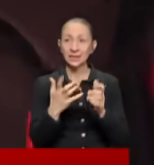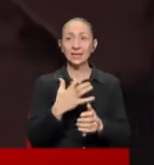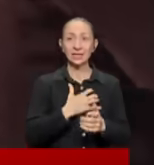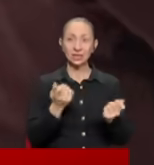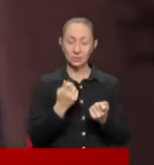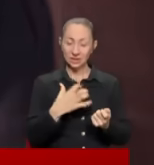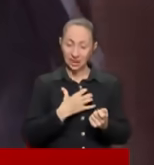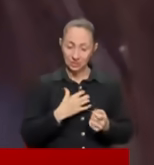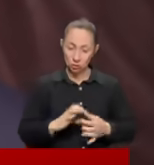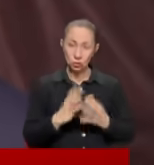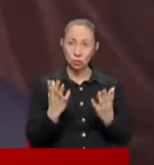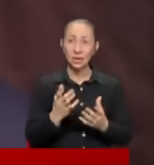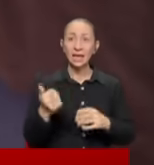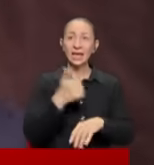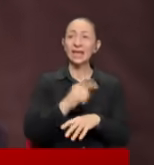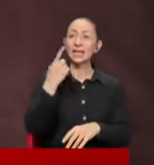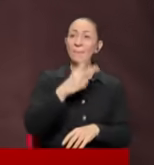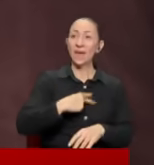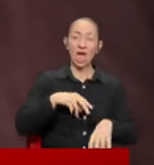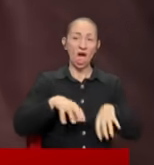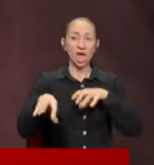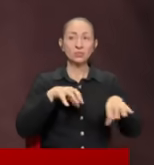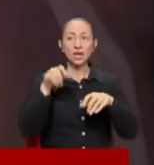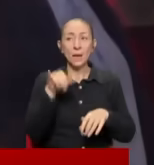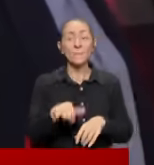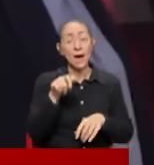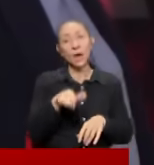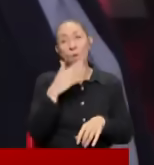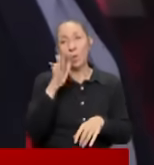Kendi işimizi kendimiz görüyoruz. İktidarın belediye ayrımı yapma